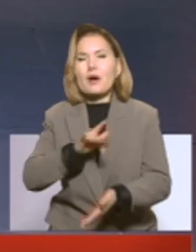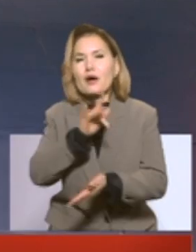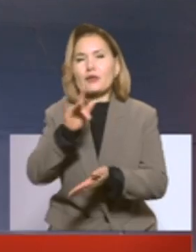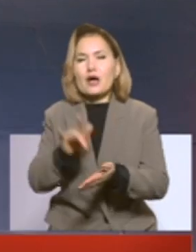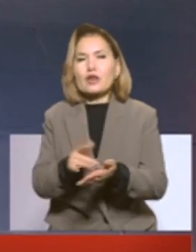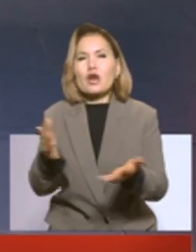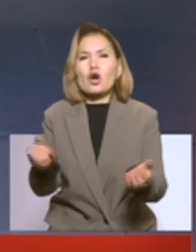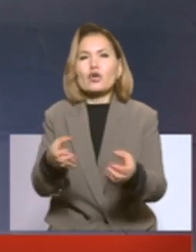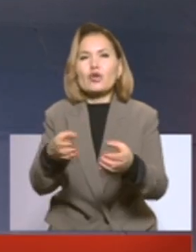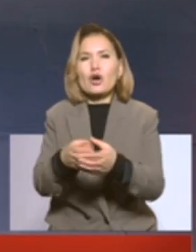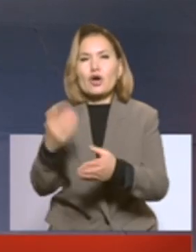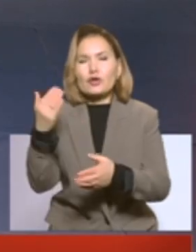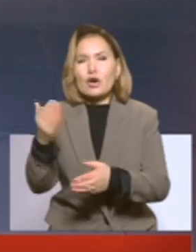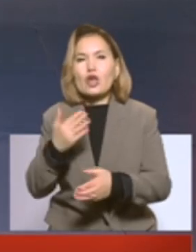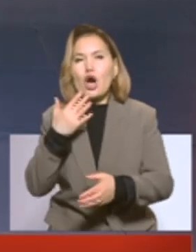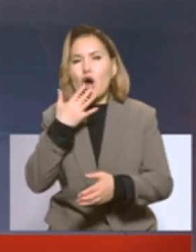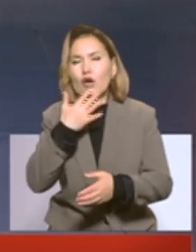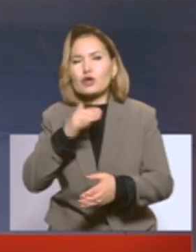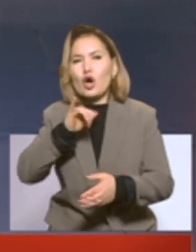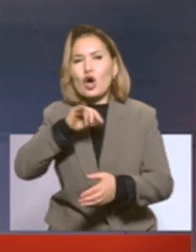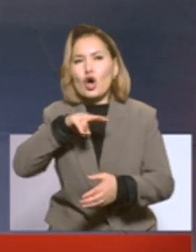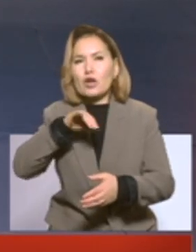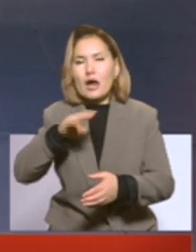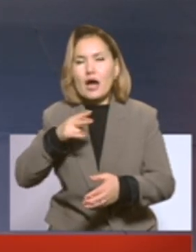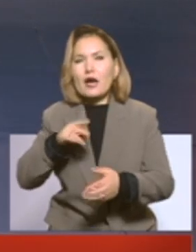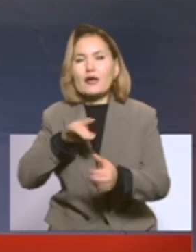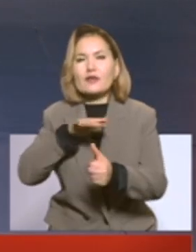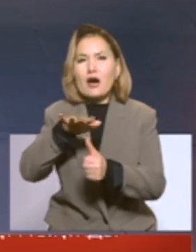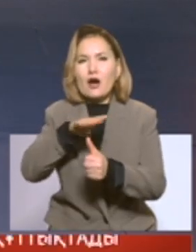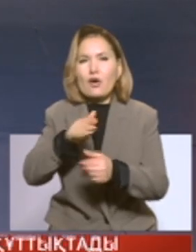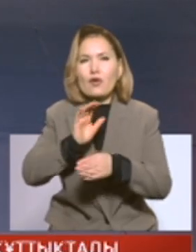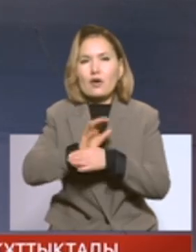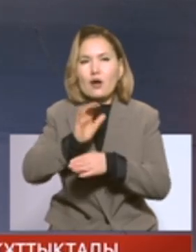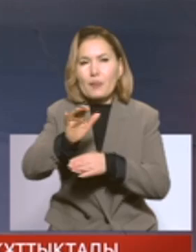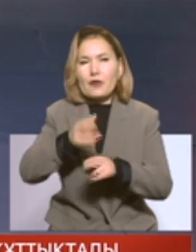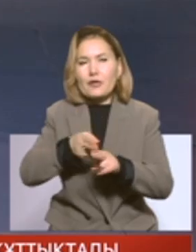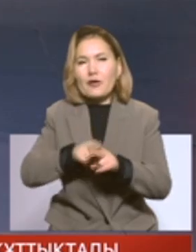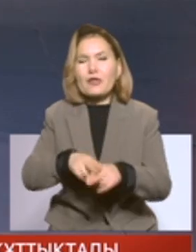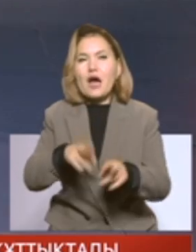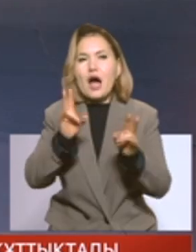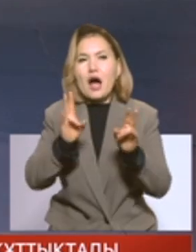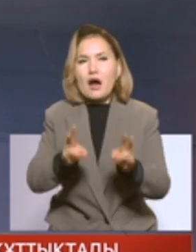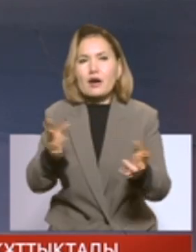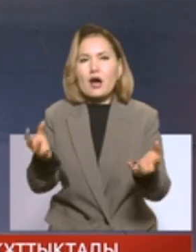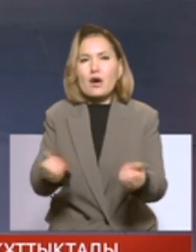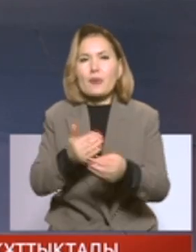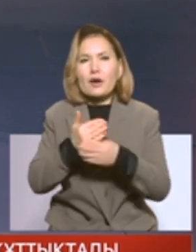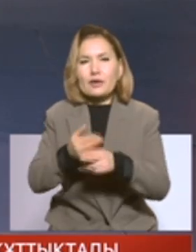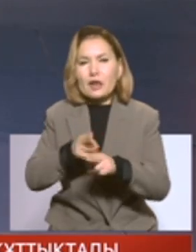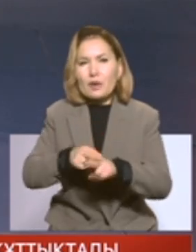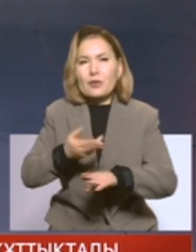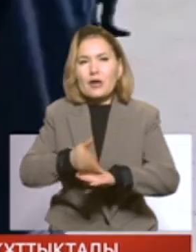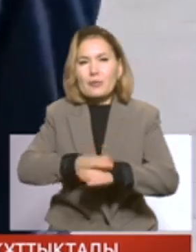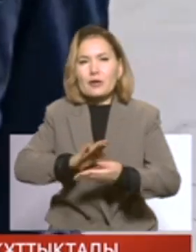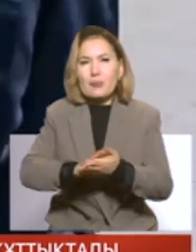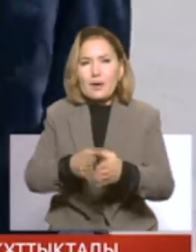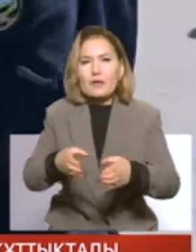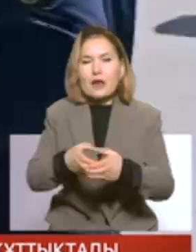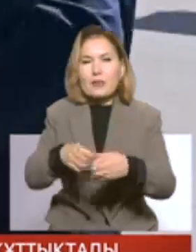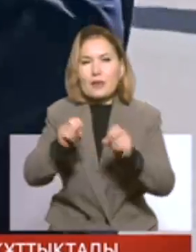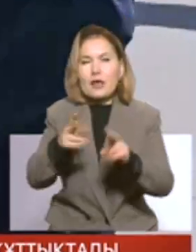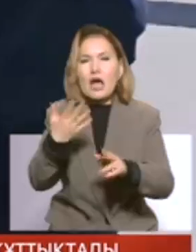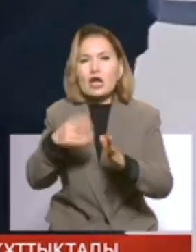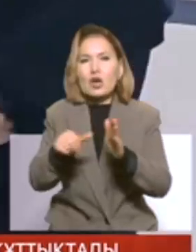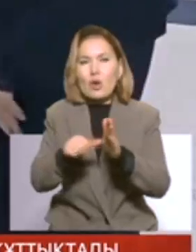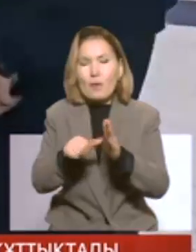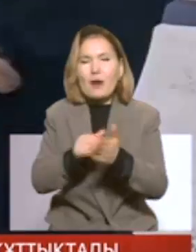Алматылық құтқарушылар ұлттық ұланның әуе бортымен Қостанай өңіріне көмек қаттанады. Авариялық құтқару жұмыстарын жүргізу үшін төтенше жағдайлар департаментінің